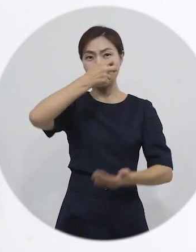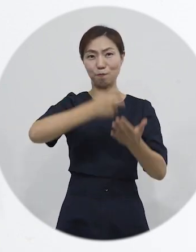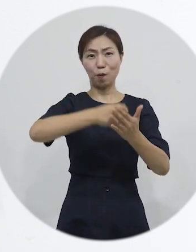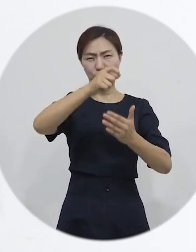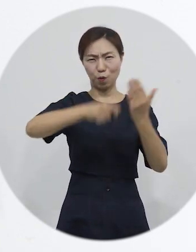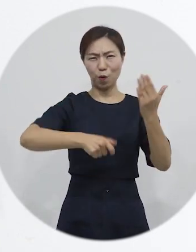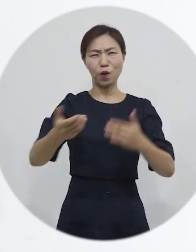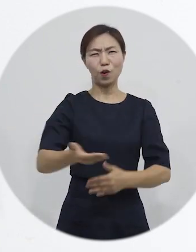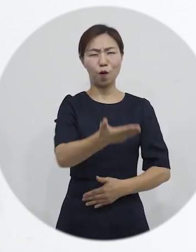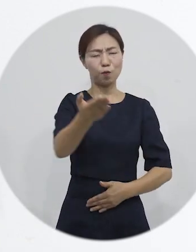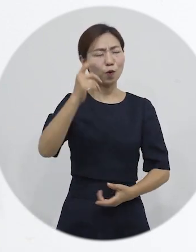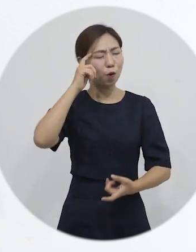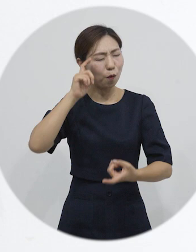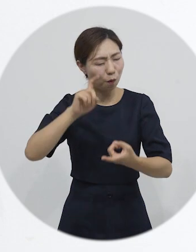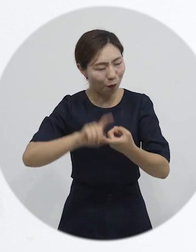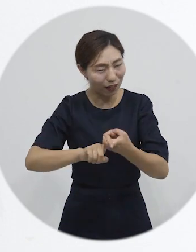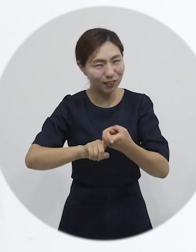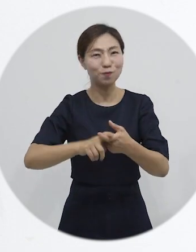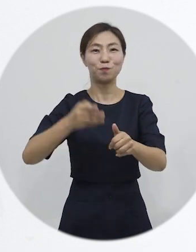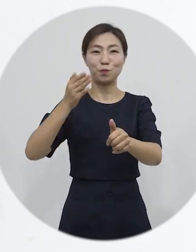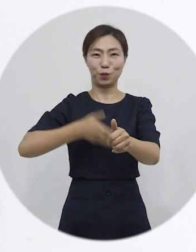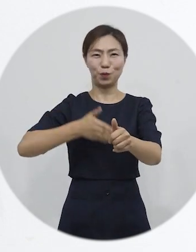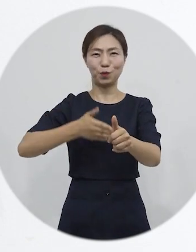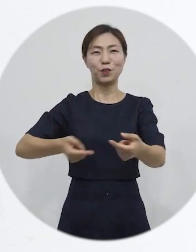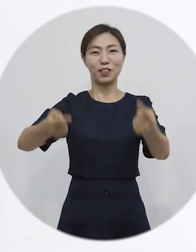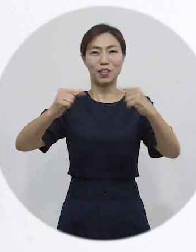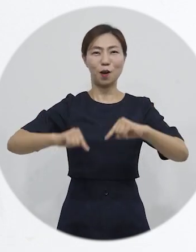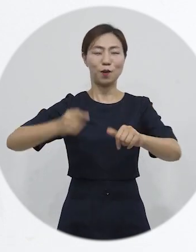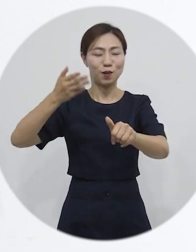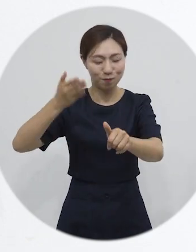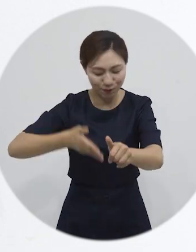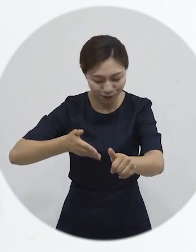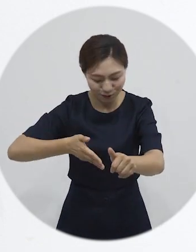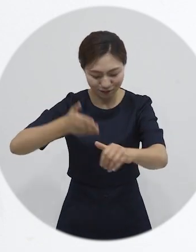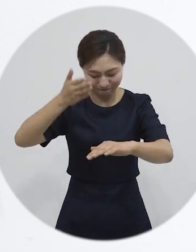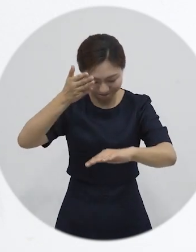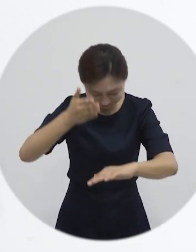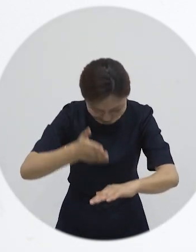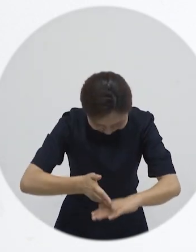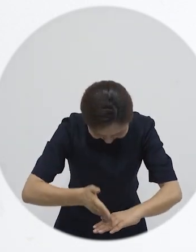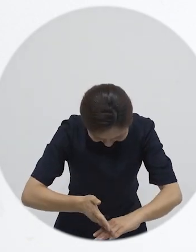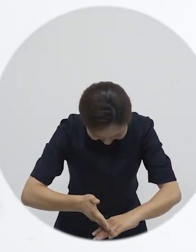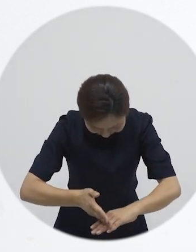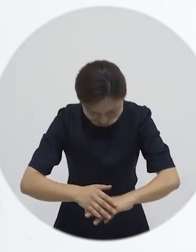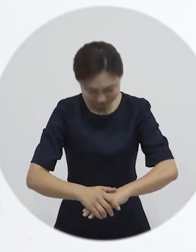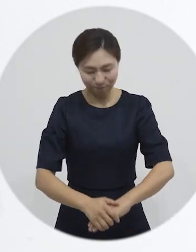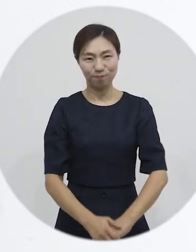깊은 관심을 보여주시고요. 또 많은 참여를 해주시길 부탁드립니다. 감사합니다.